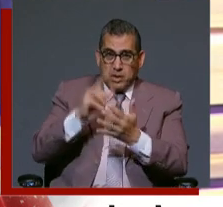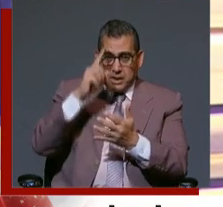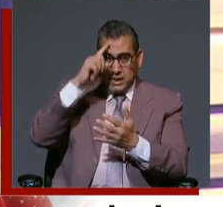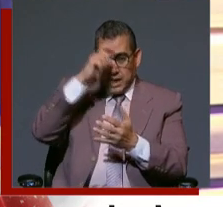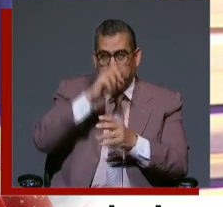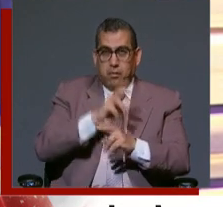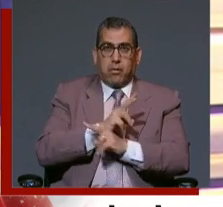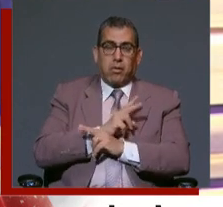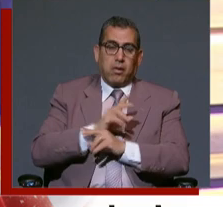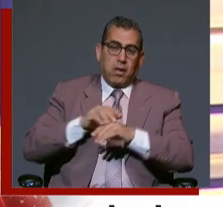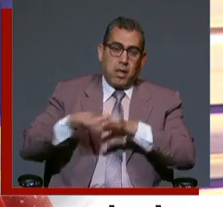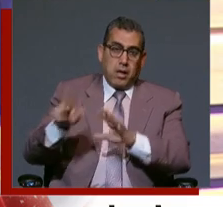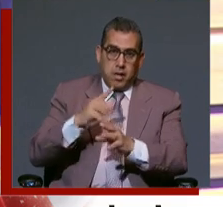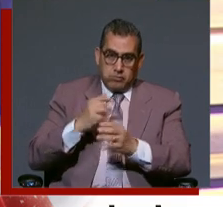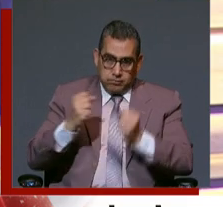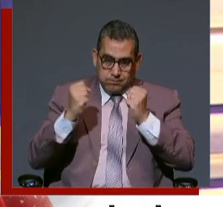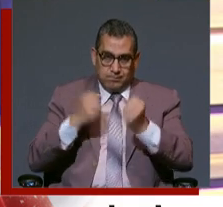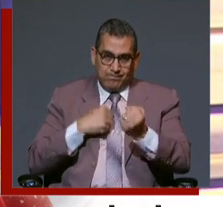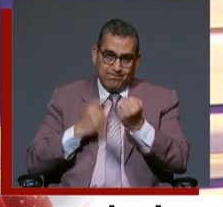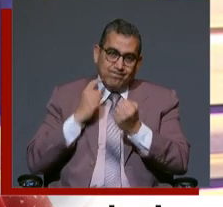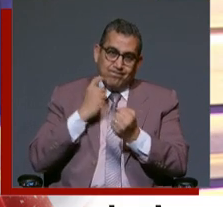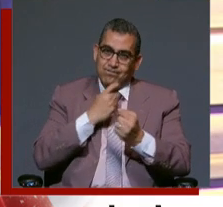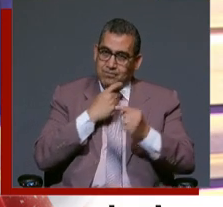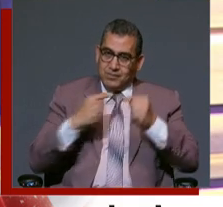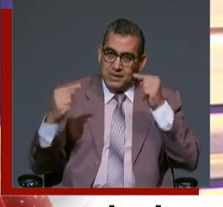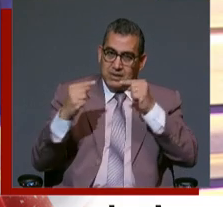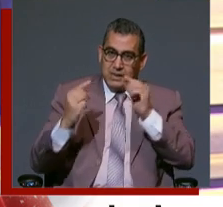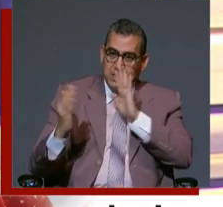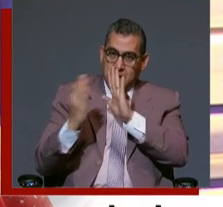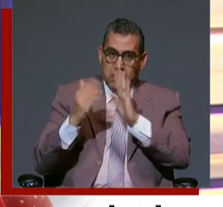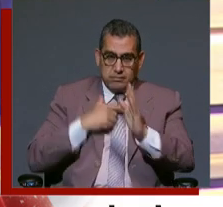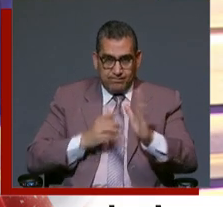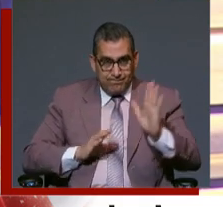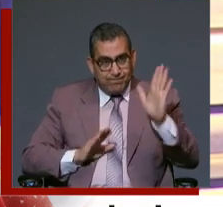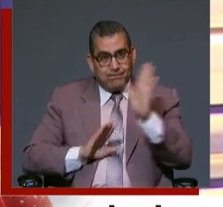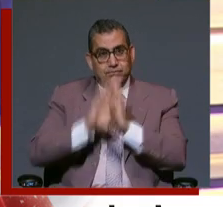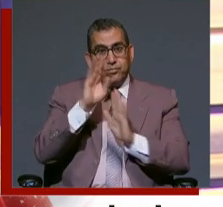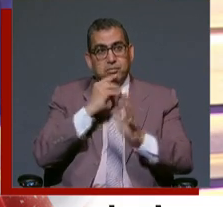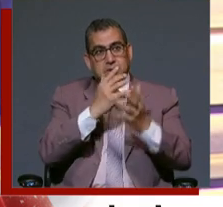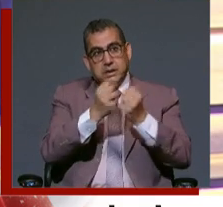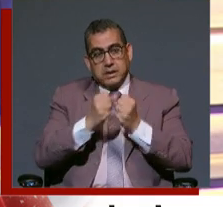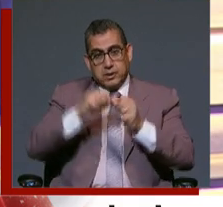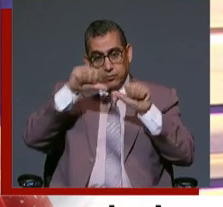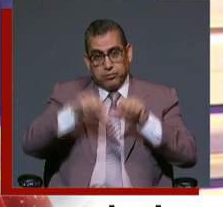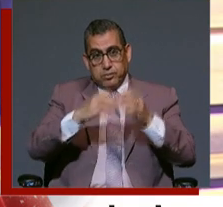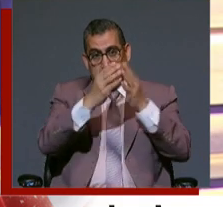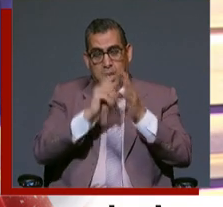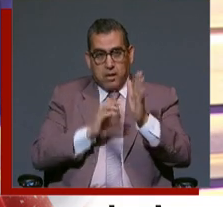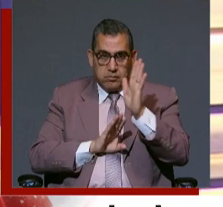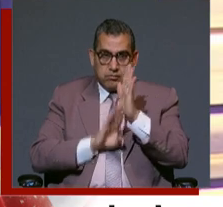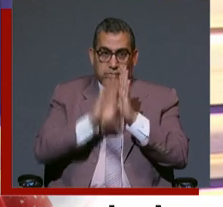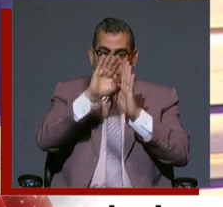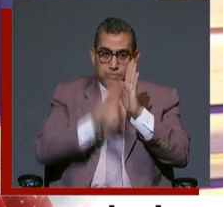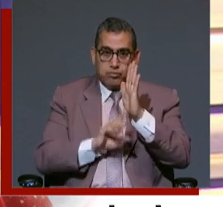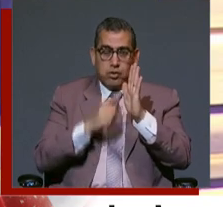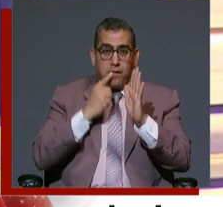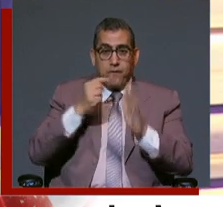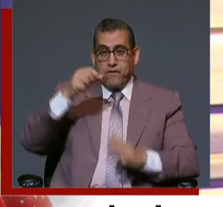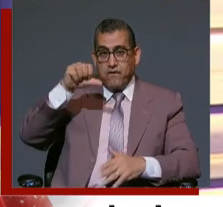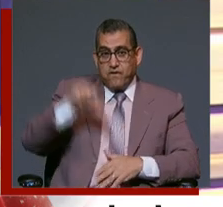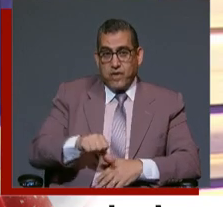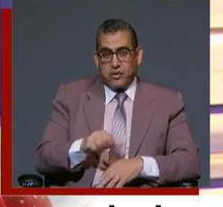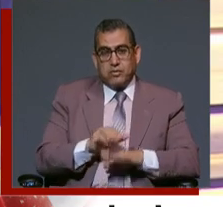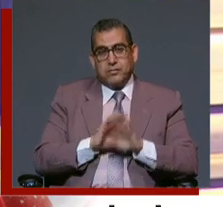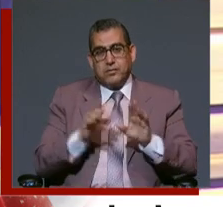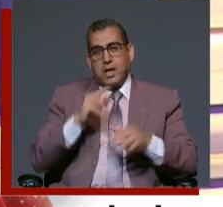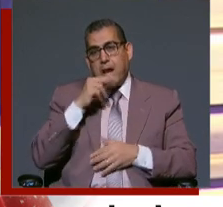إلى قدرات للتحدي وإلى قدرات للعمل والبناء، والفاشلون يكتفون بالحديث